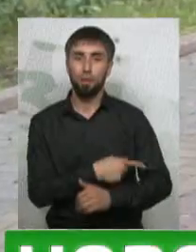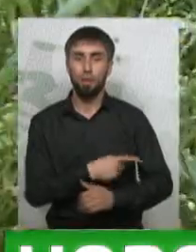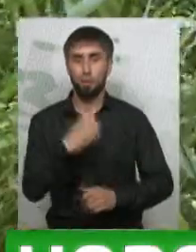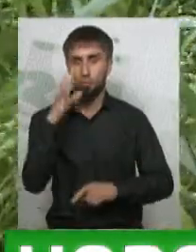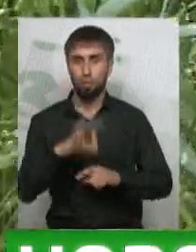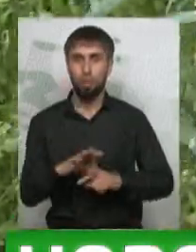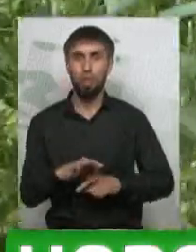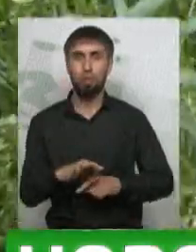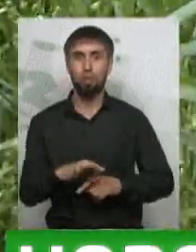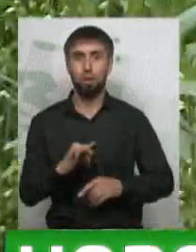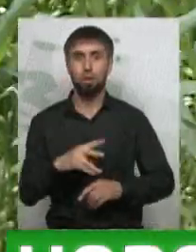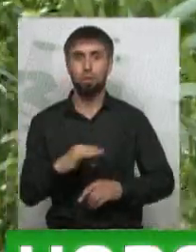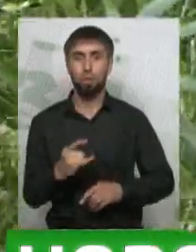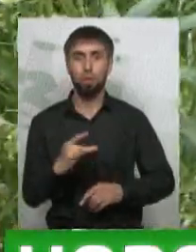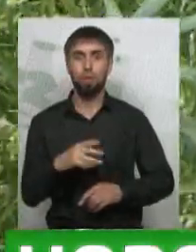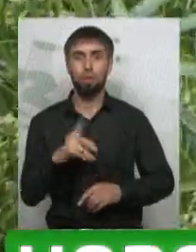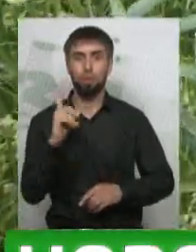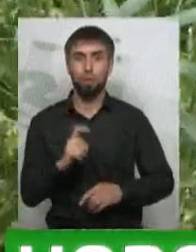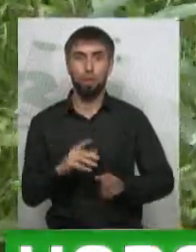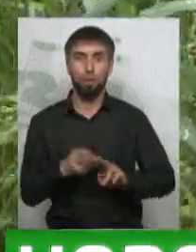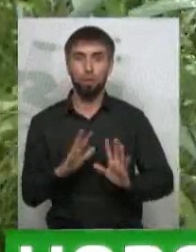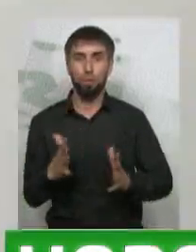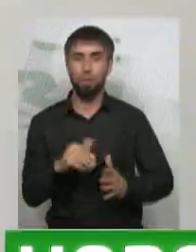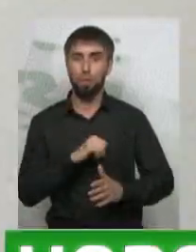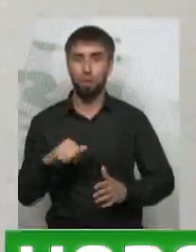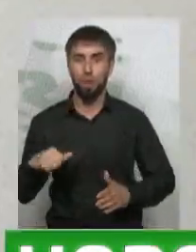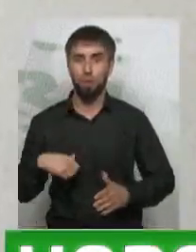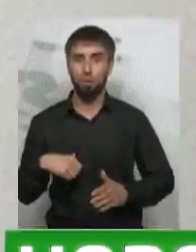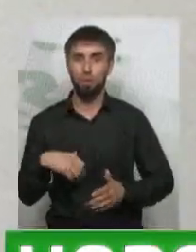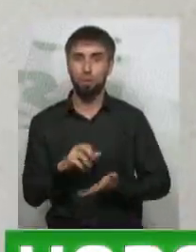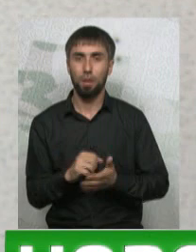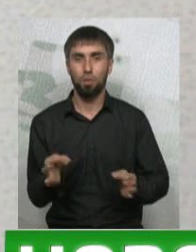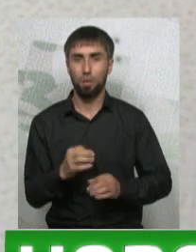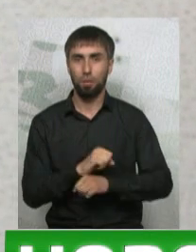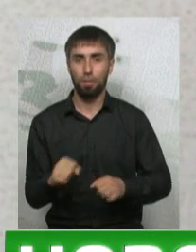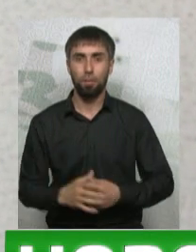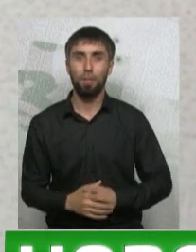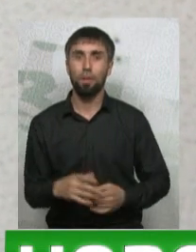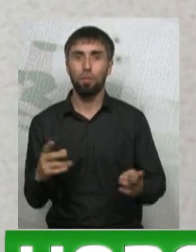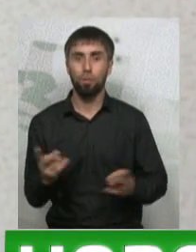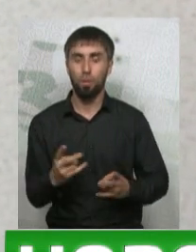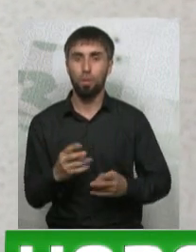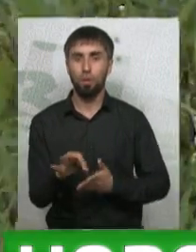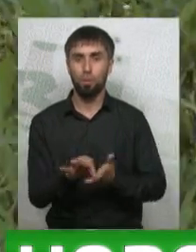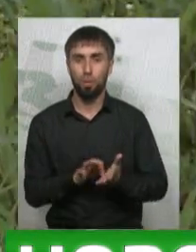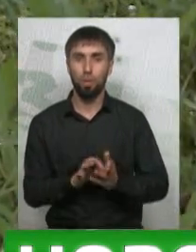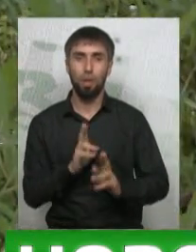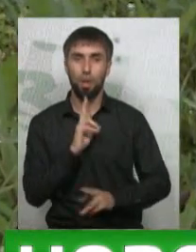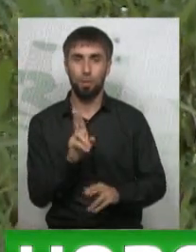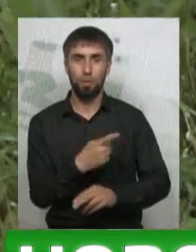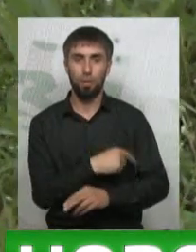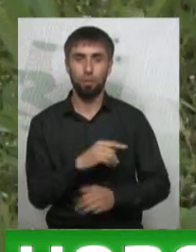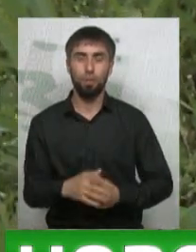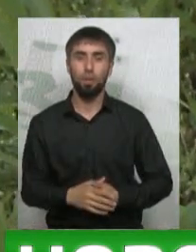головная боль, боли в мышцах и пояснице. В этом случае самостоятельно предпринимать ничего нельзя. Необходимо незамедлительно обратиться к